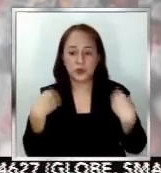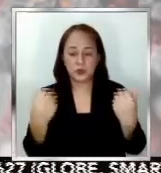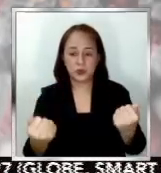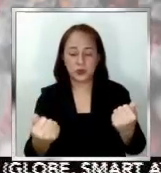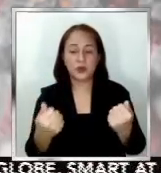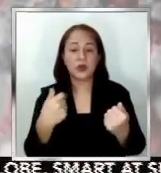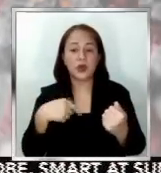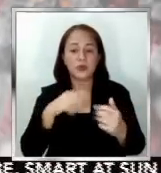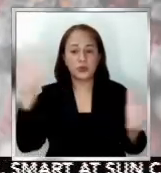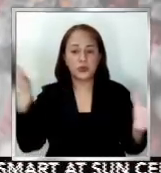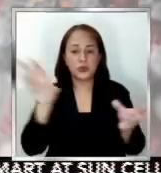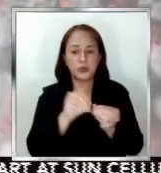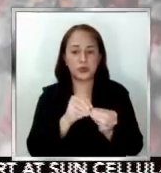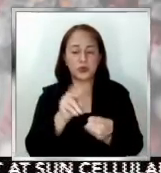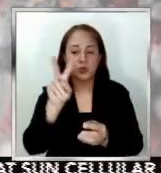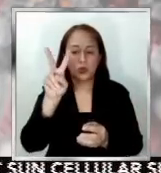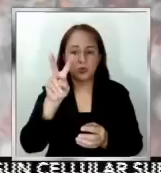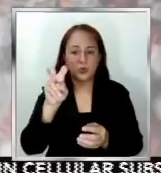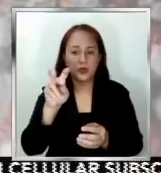kabuuang bilang na